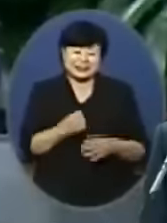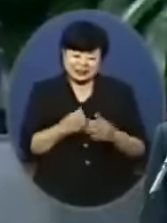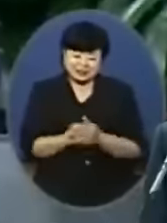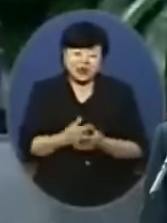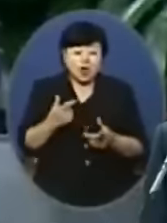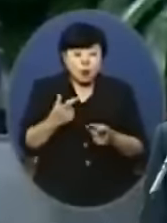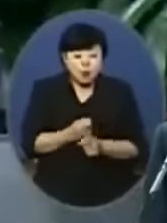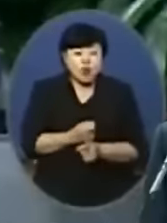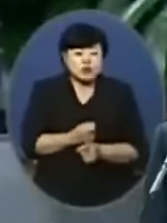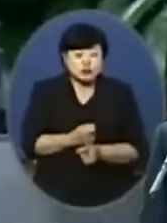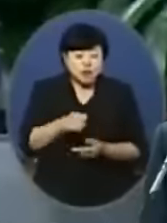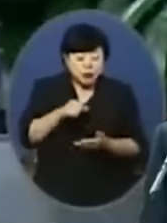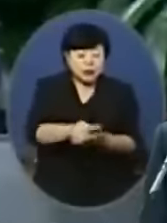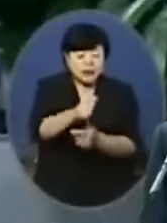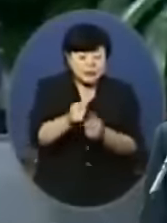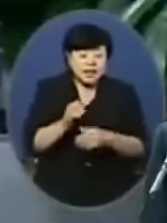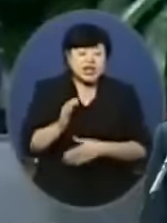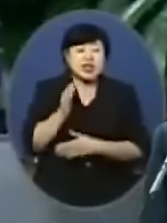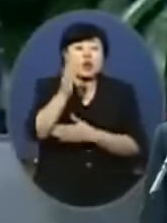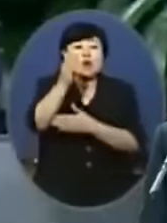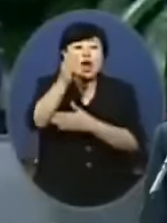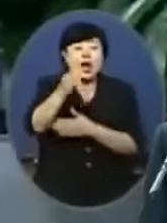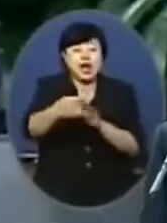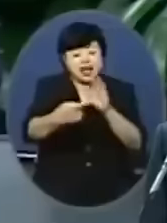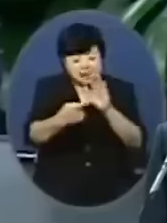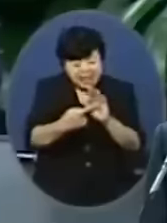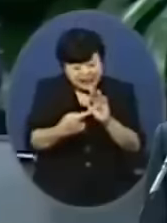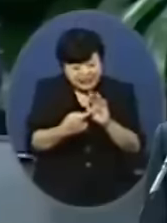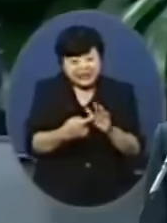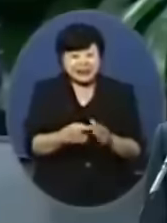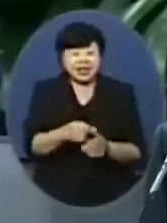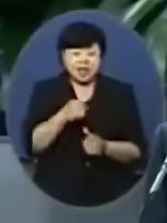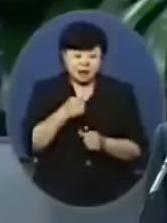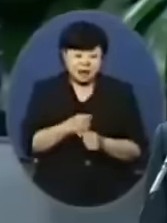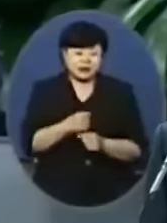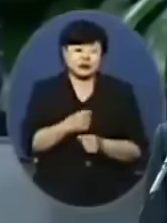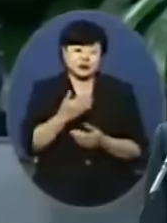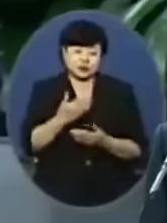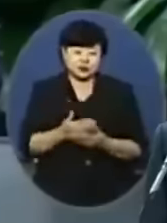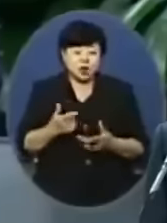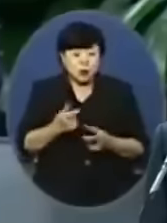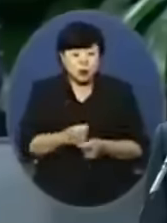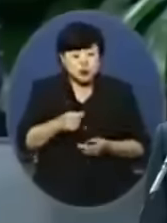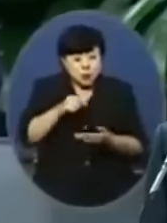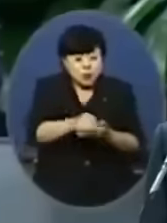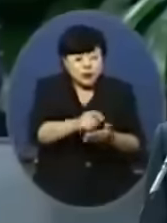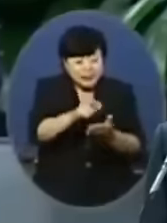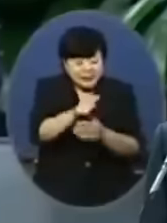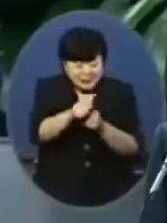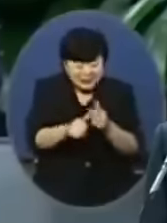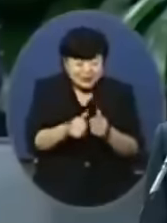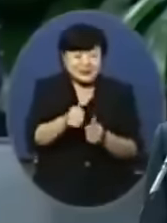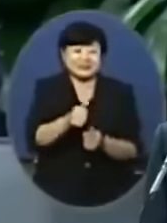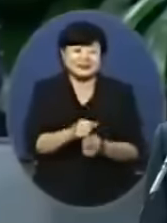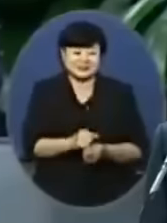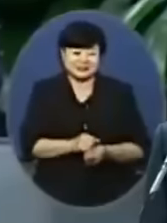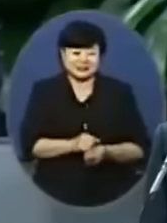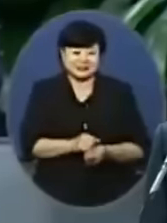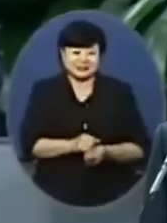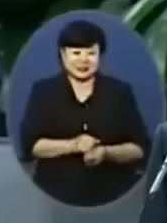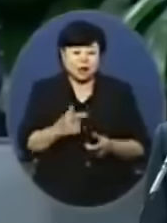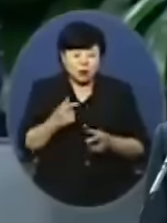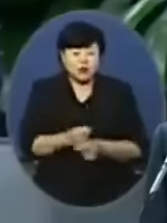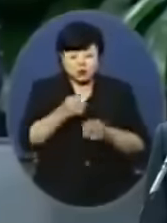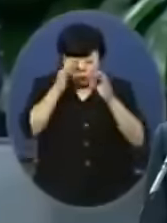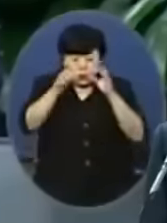그러므로 원수의 공격은 하나님의 영광을 나타내게 만들어주는 것입니다. 원수가 공격하면 하나님이